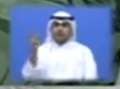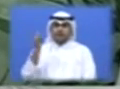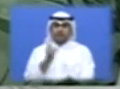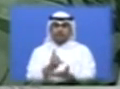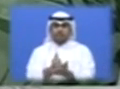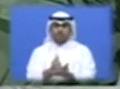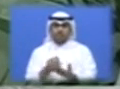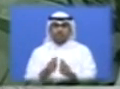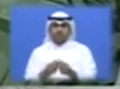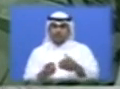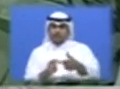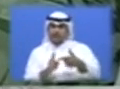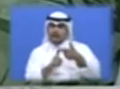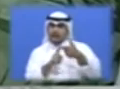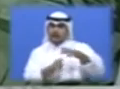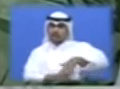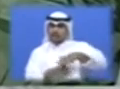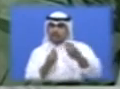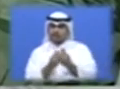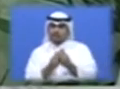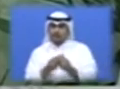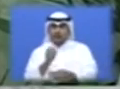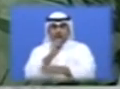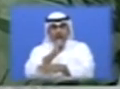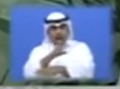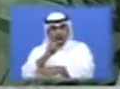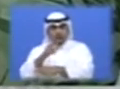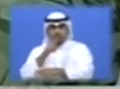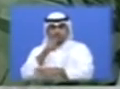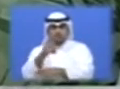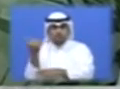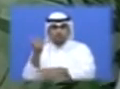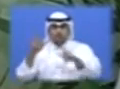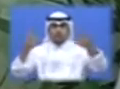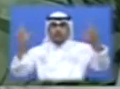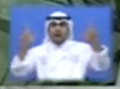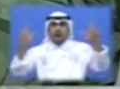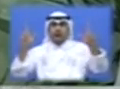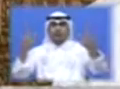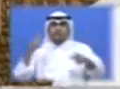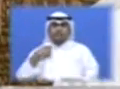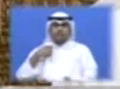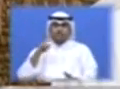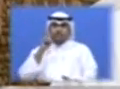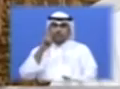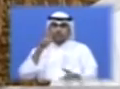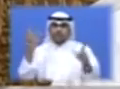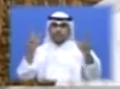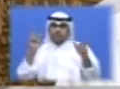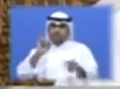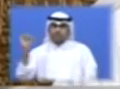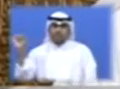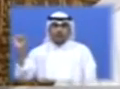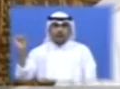الأخ صلاح المباركي للتفاعل الإعلامي العربي ودعم هذا العمل الإعلام العربي. والإذاعة الكويت